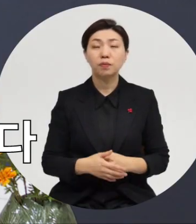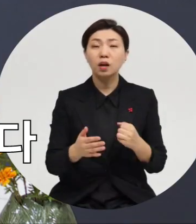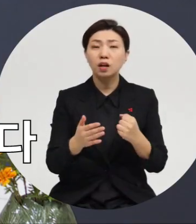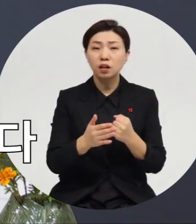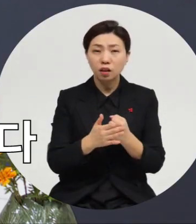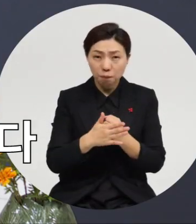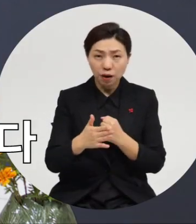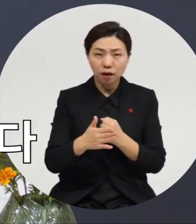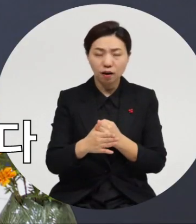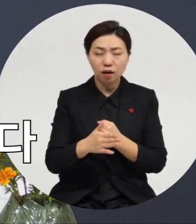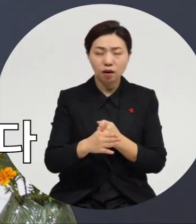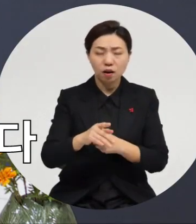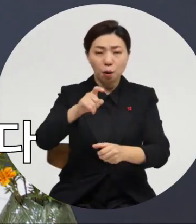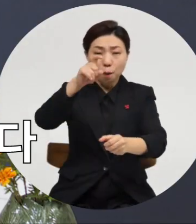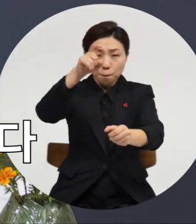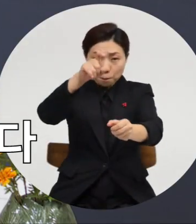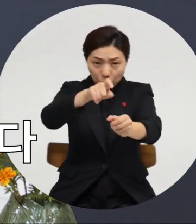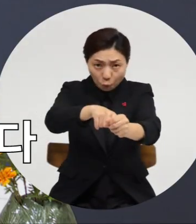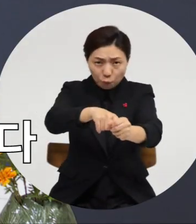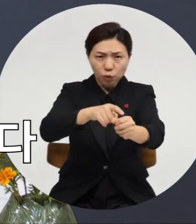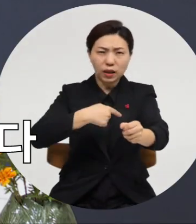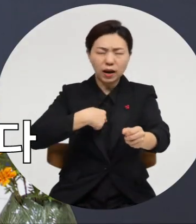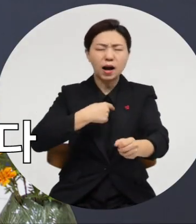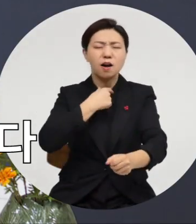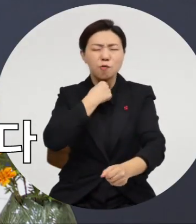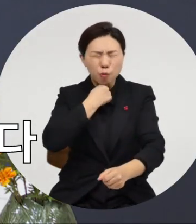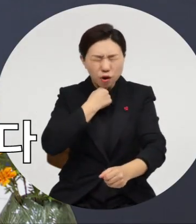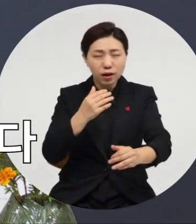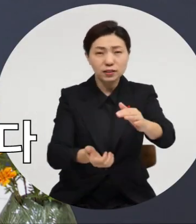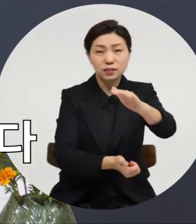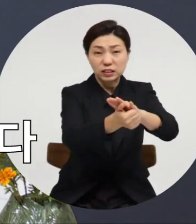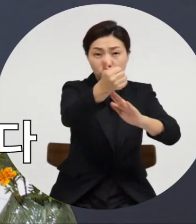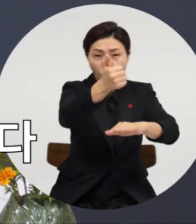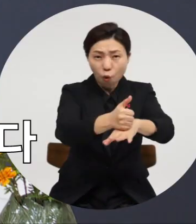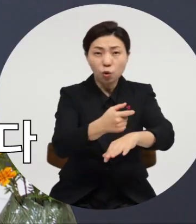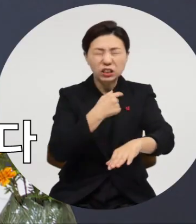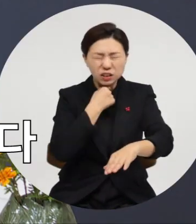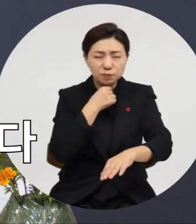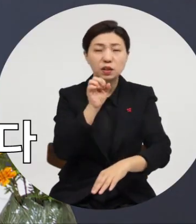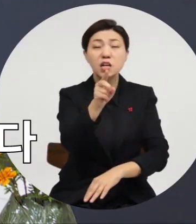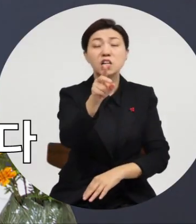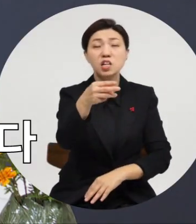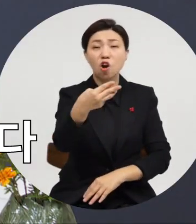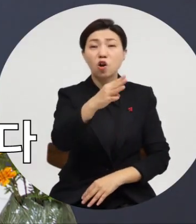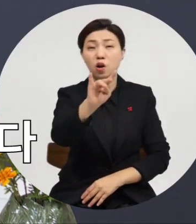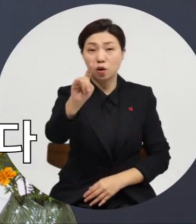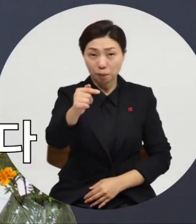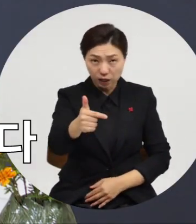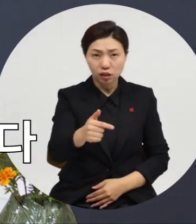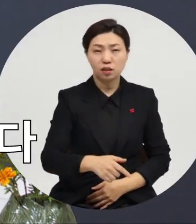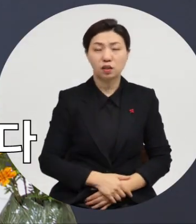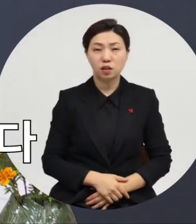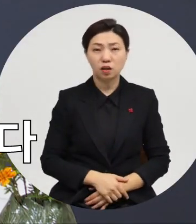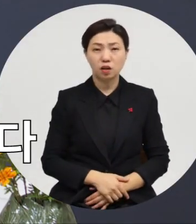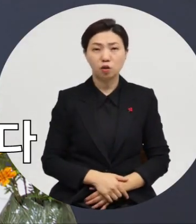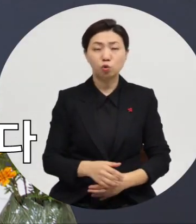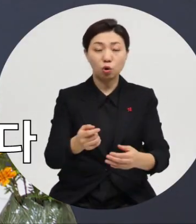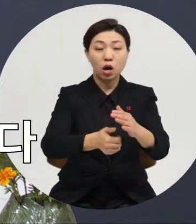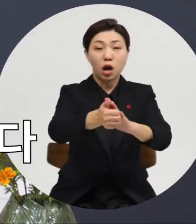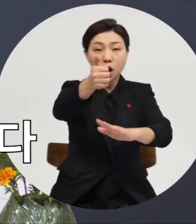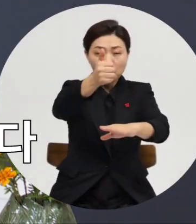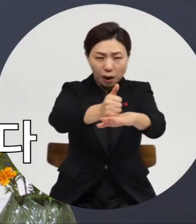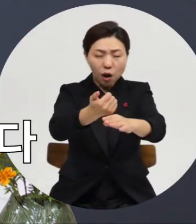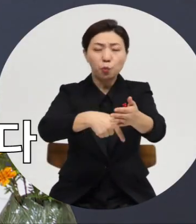사라져버린다. 이런 얘기야. 그래서 목표는 열반이고, 그 열반에 이르는 수단이